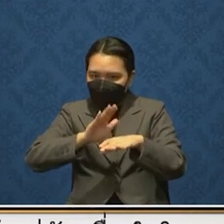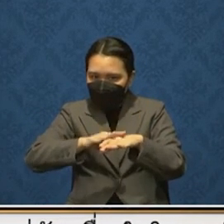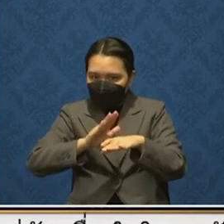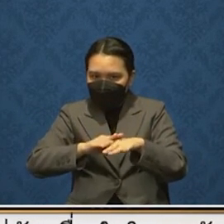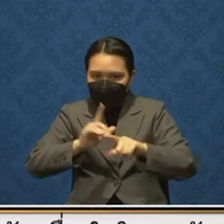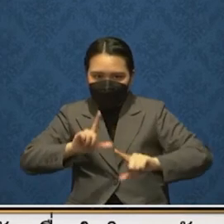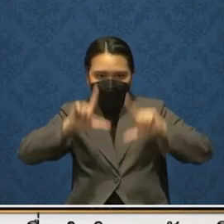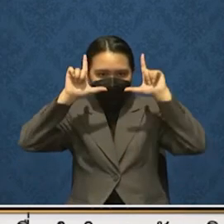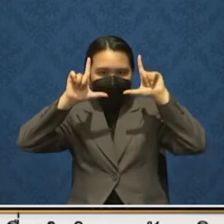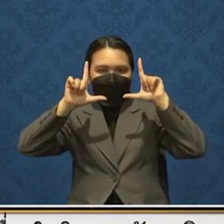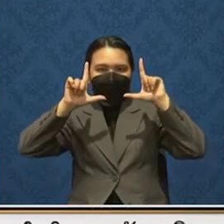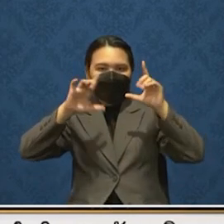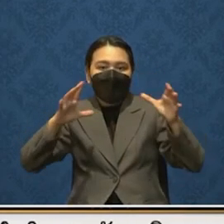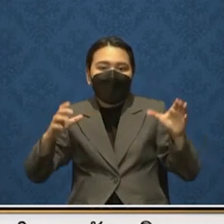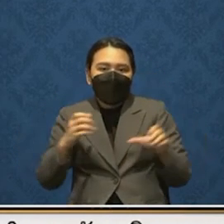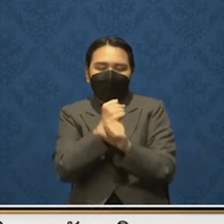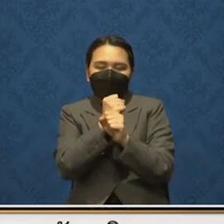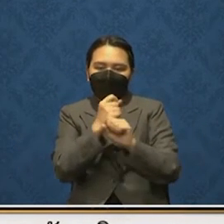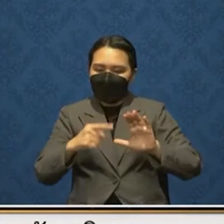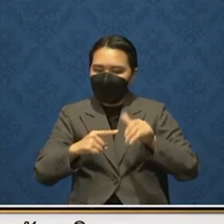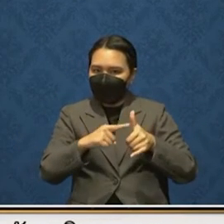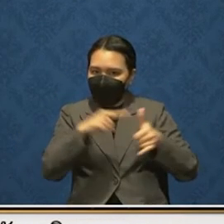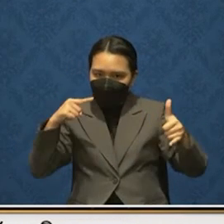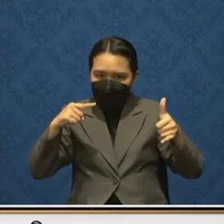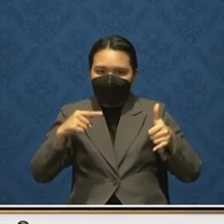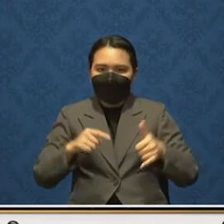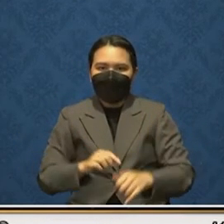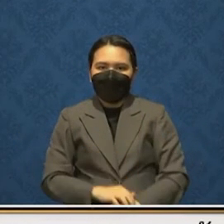เป็นคาตกรนะครับ